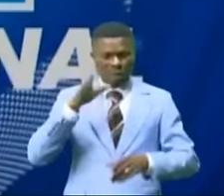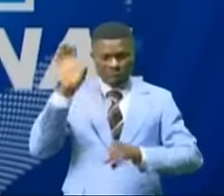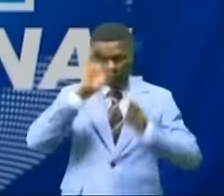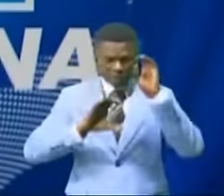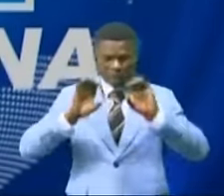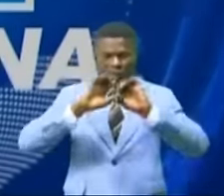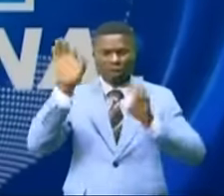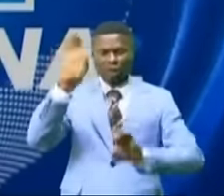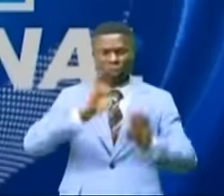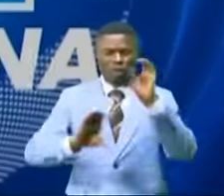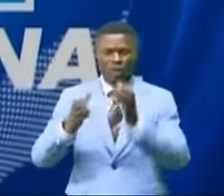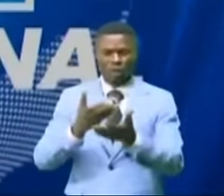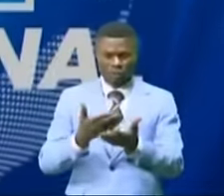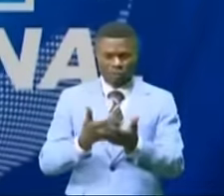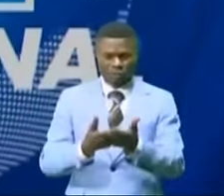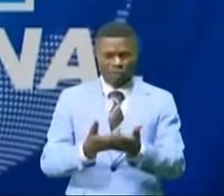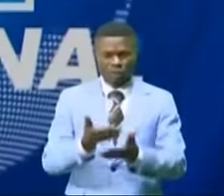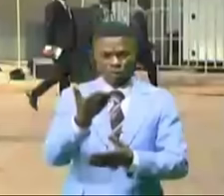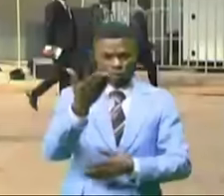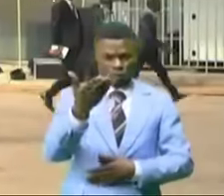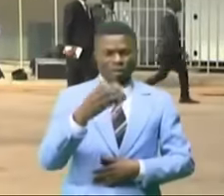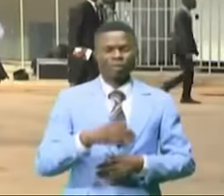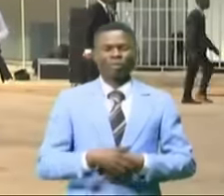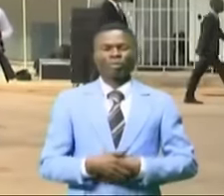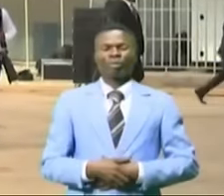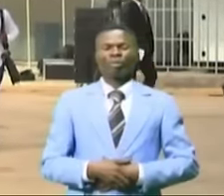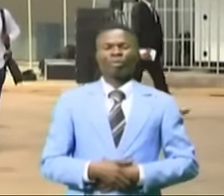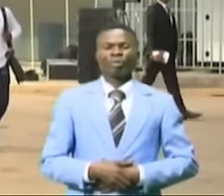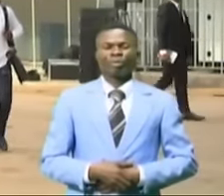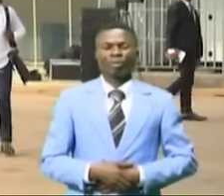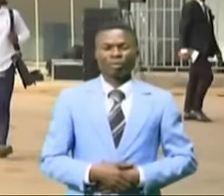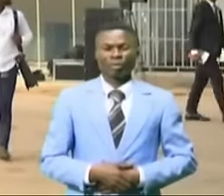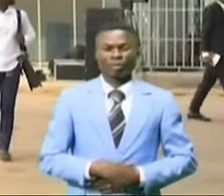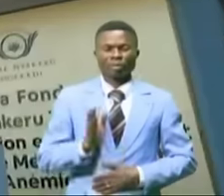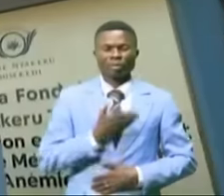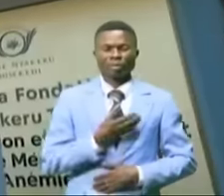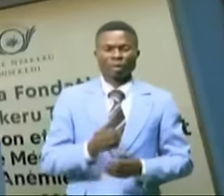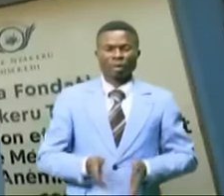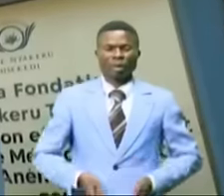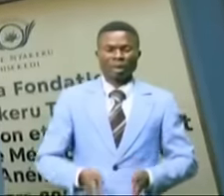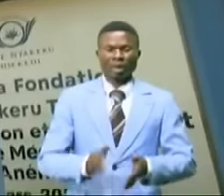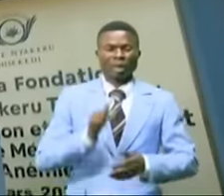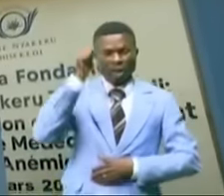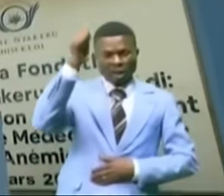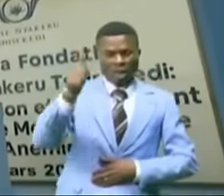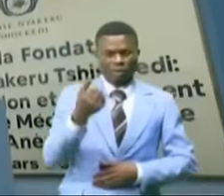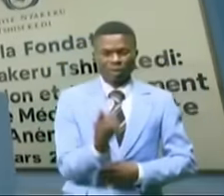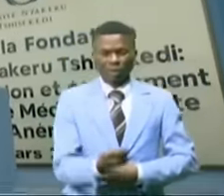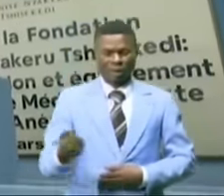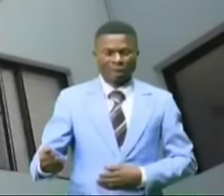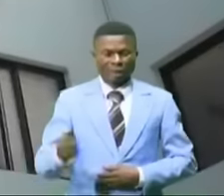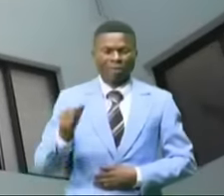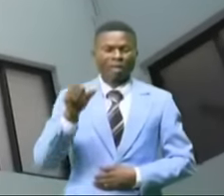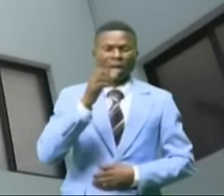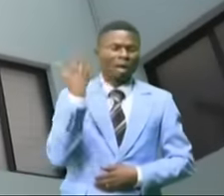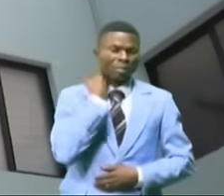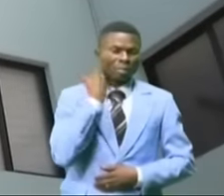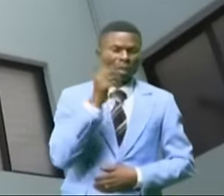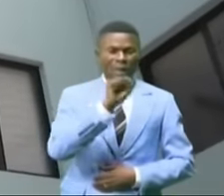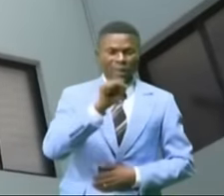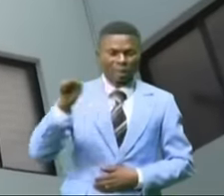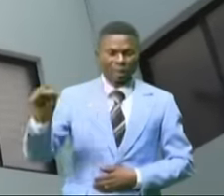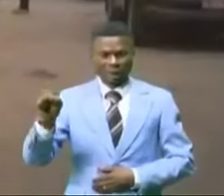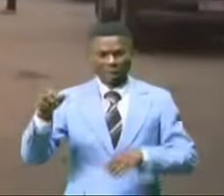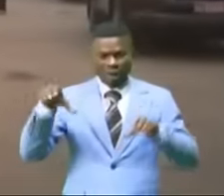scientifique, Naïcha Kelamouila et Charmant Lilo. Un autre avenir pour les enfants drépanocytaires du Congo et de Kinshasa